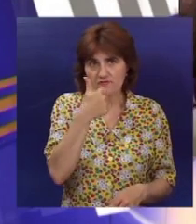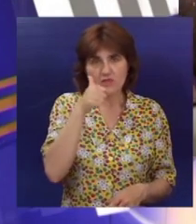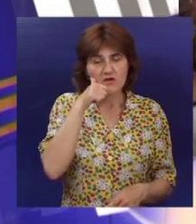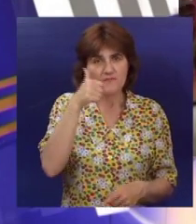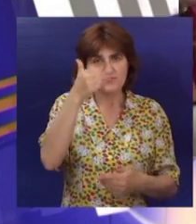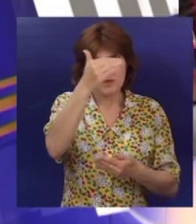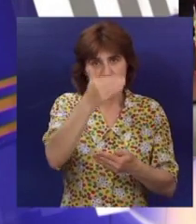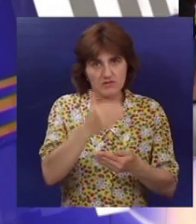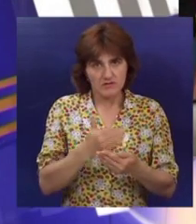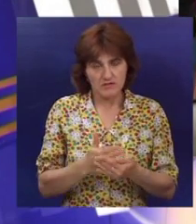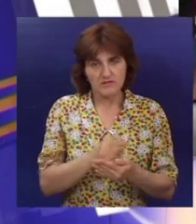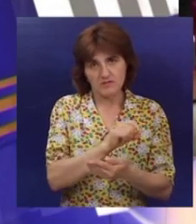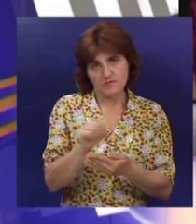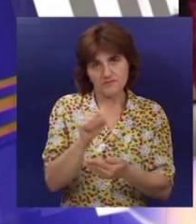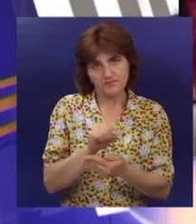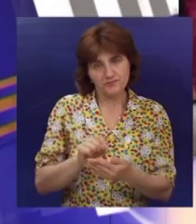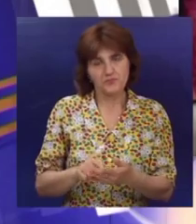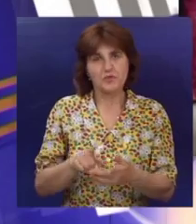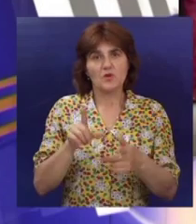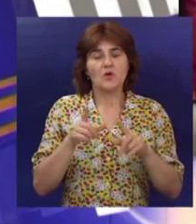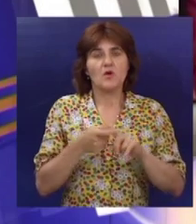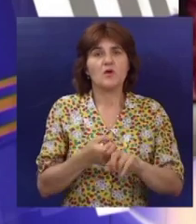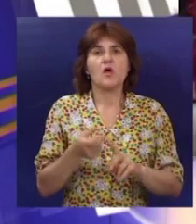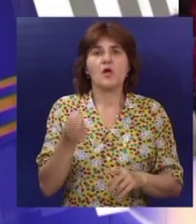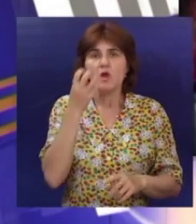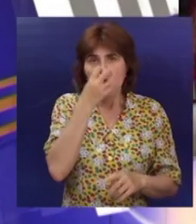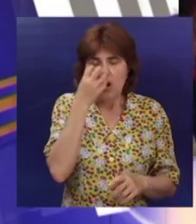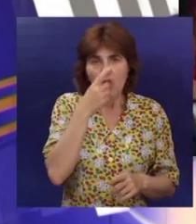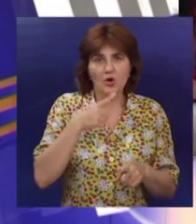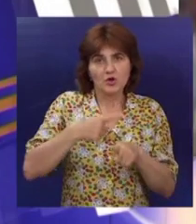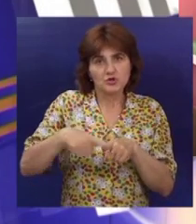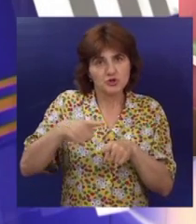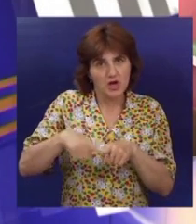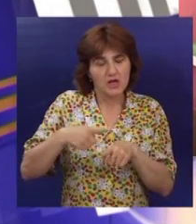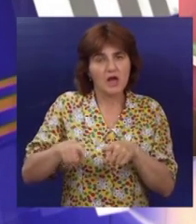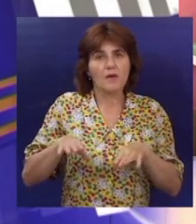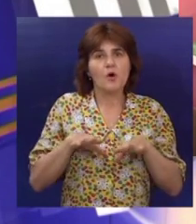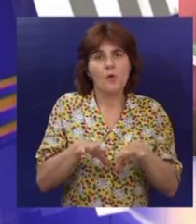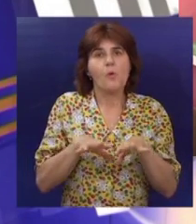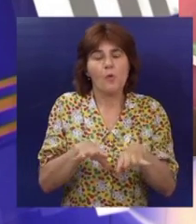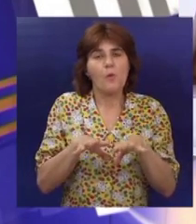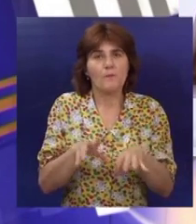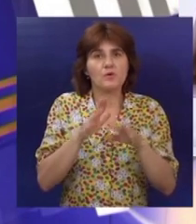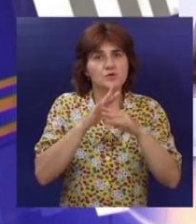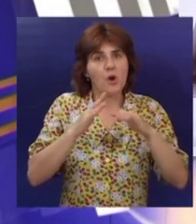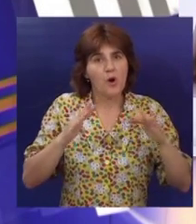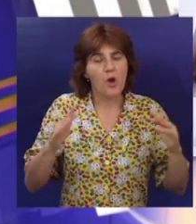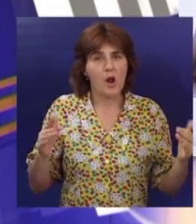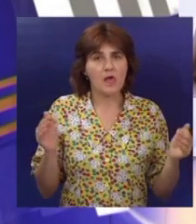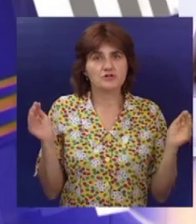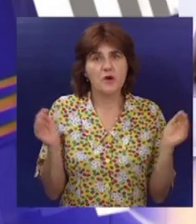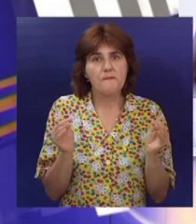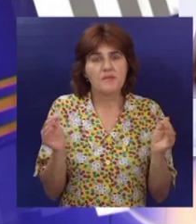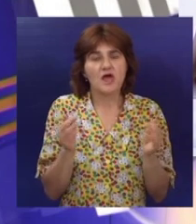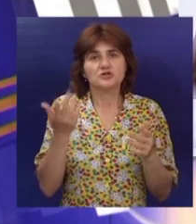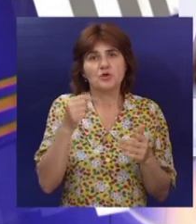Jednom nedeljno na trpezi pred mališanima našli su se organski luk, šargarepa, kupus, a kolači se prave od organski